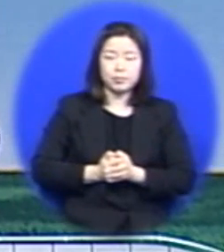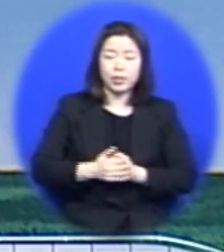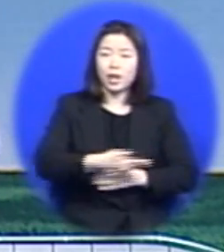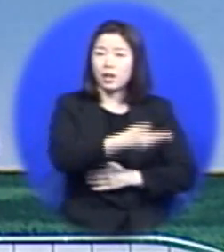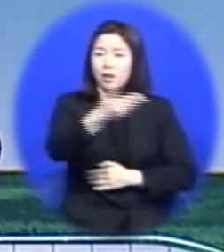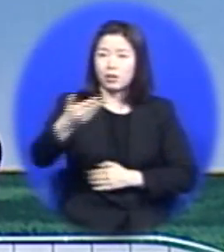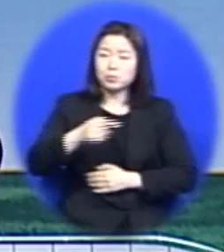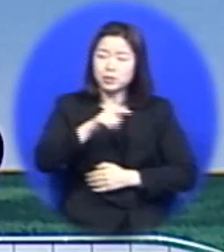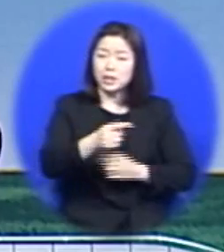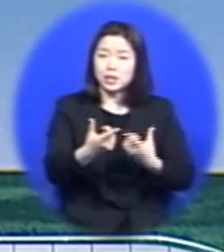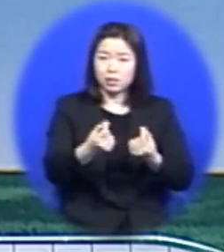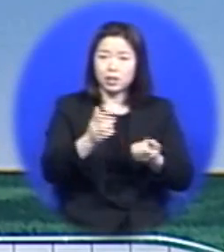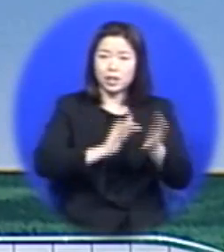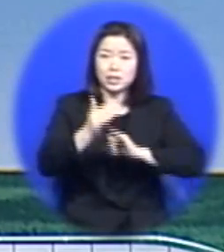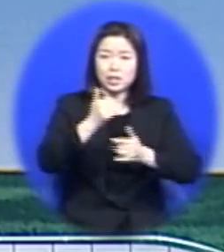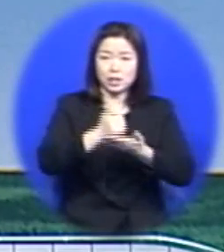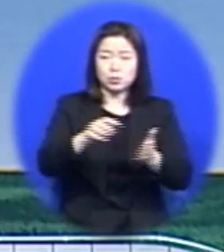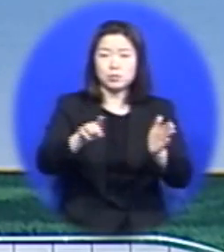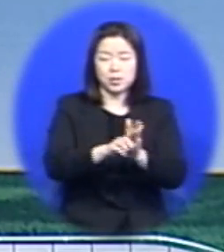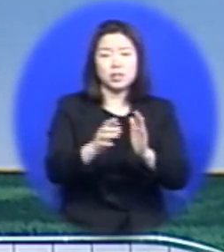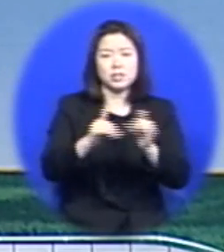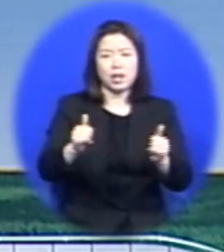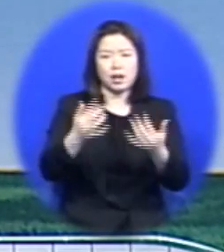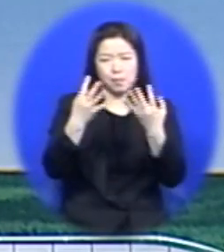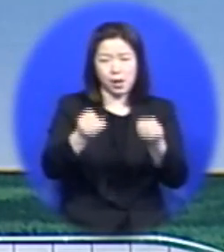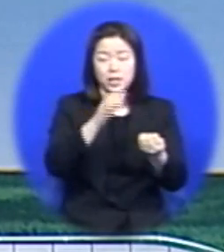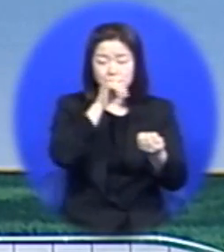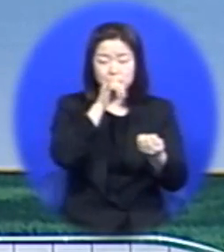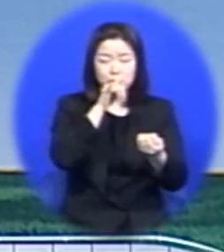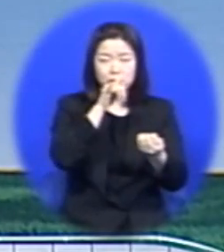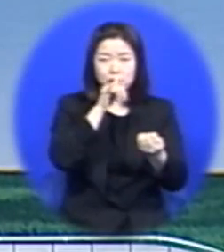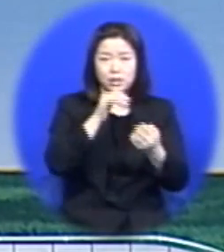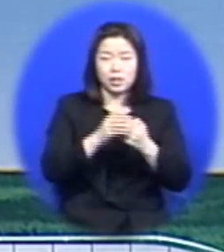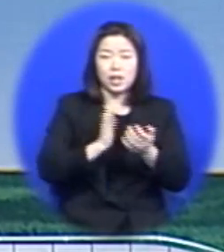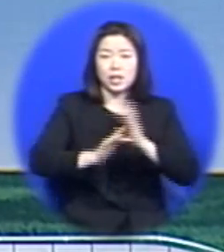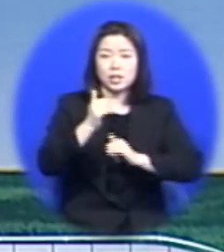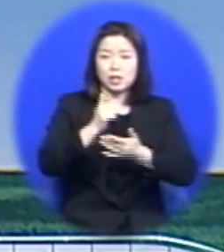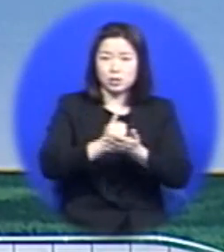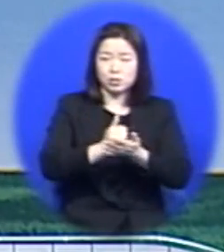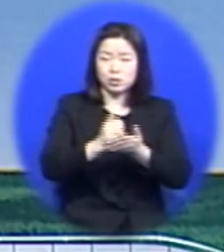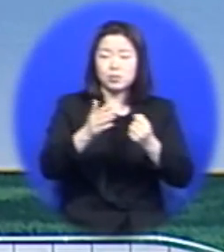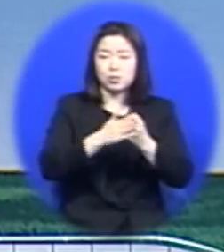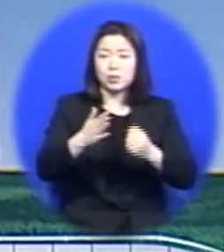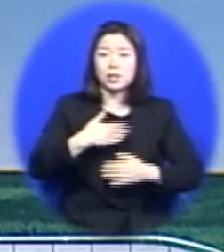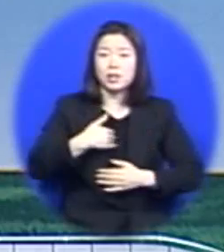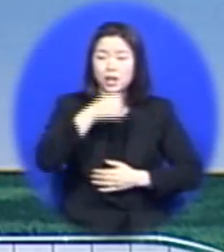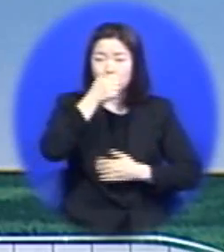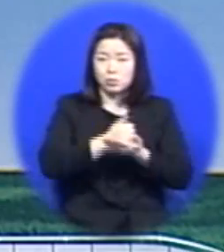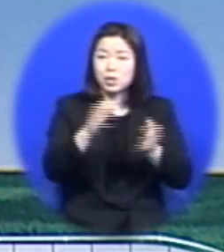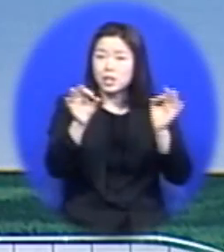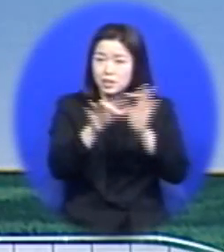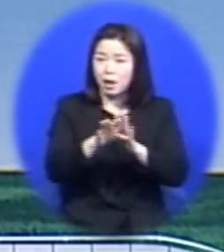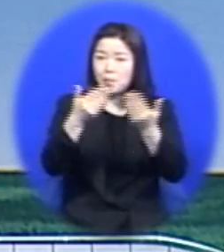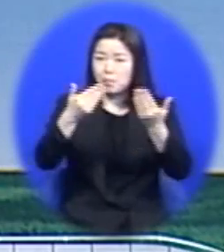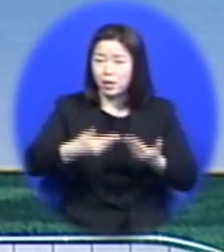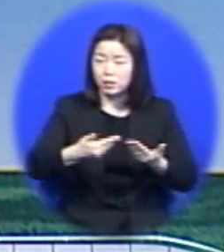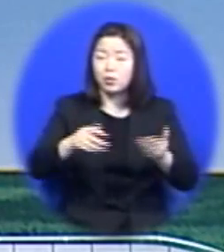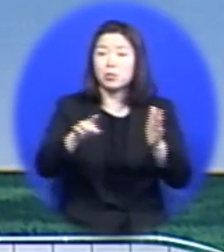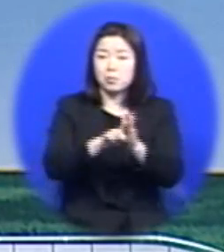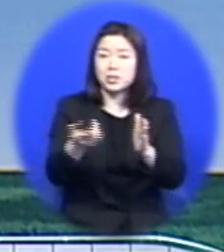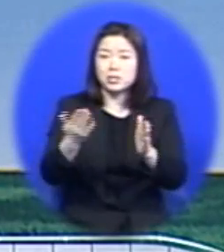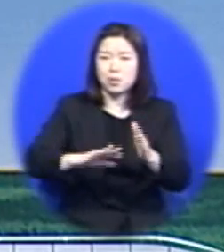여러분, 이렇게 예수를 믿는 분들이 많습니다. 예수님 때 내 죄가 사함 받았다고 그렇게 믿으면서도 여전히